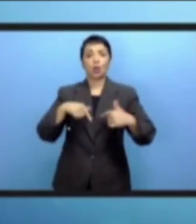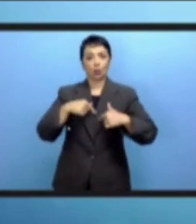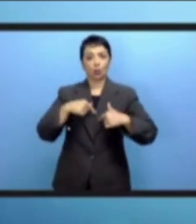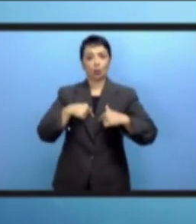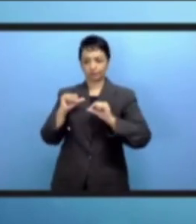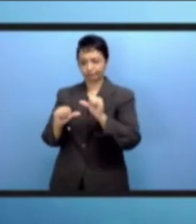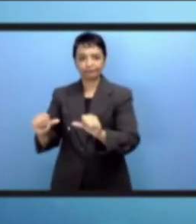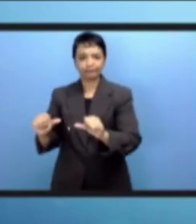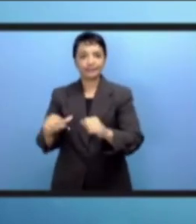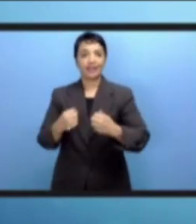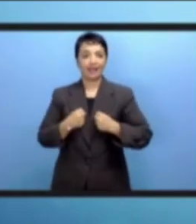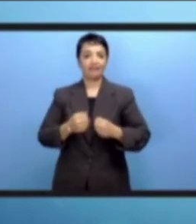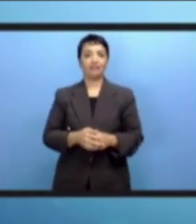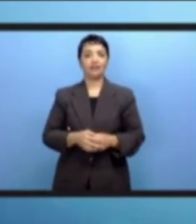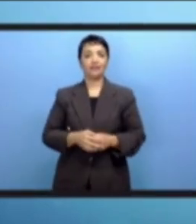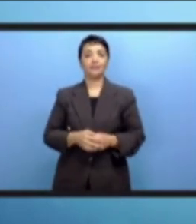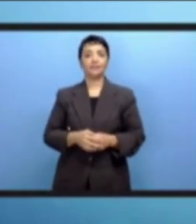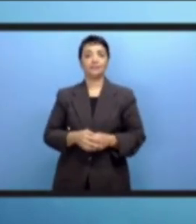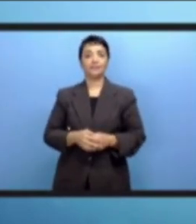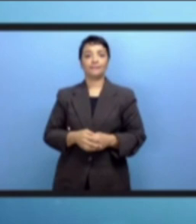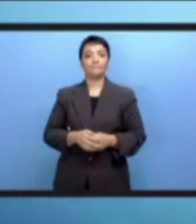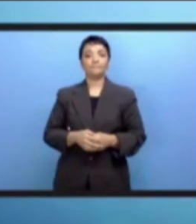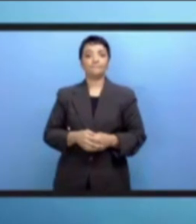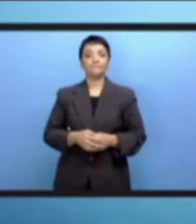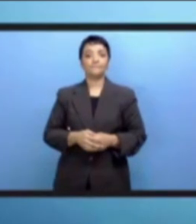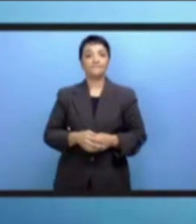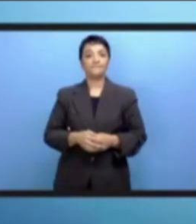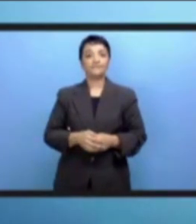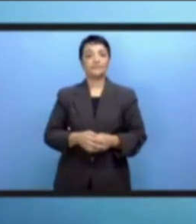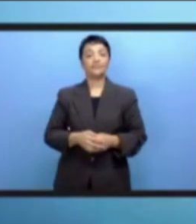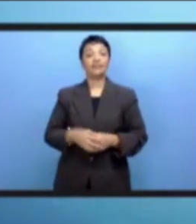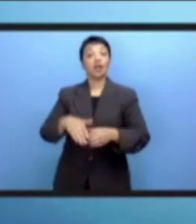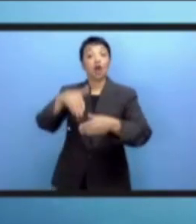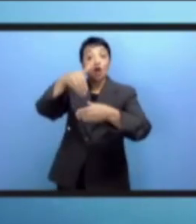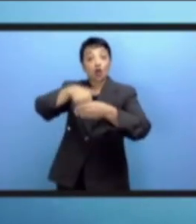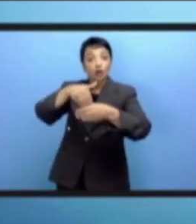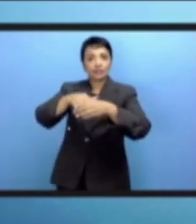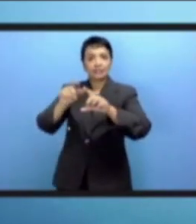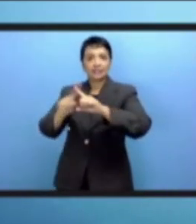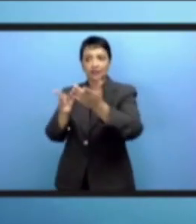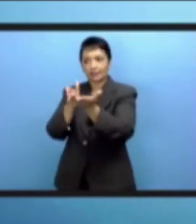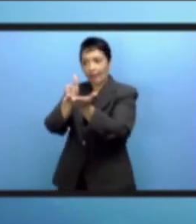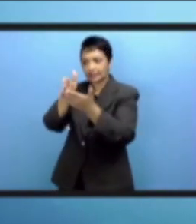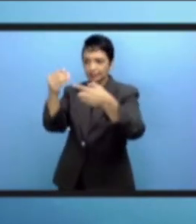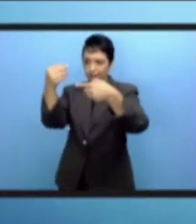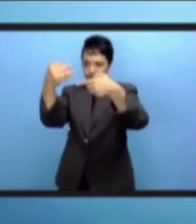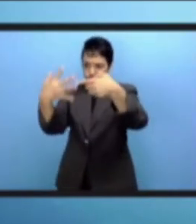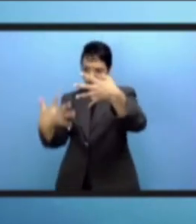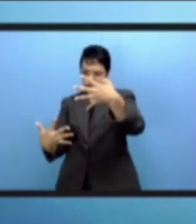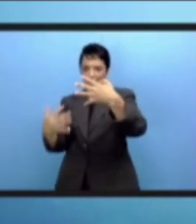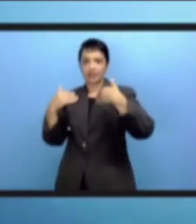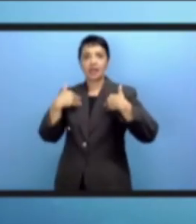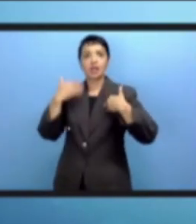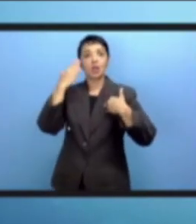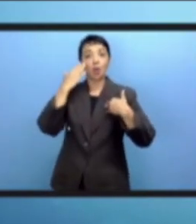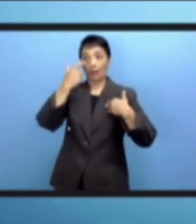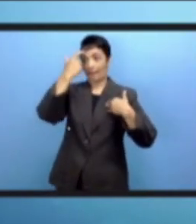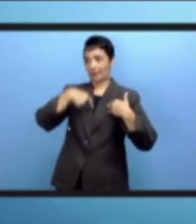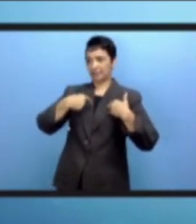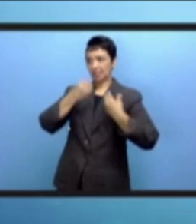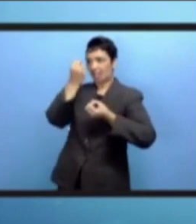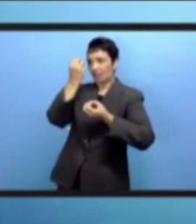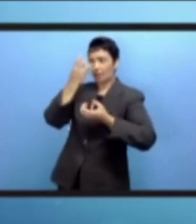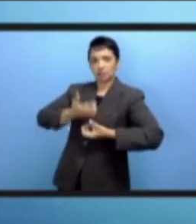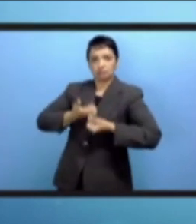Однако важно помнить о том, что качественный доступ к интернету, а также нейтральность самого интернета часто оказывается